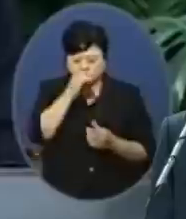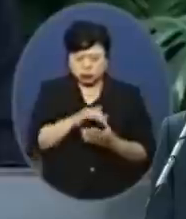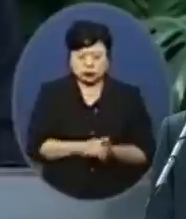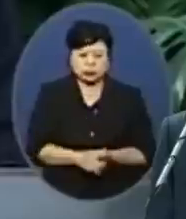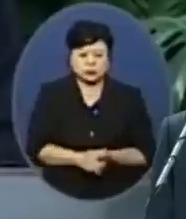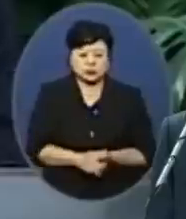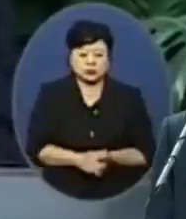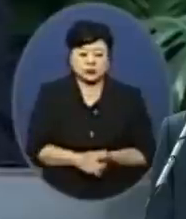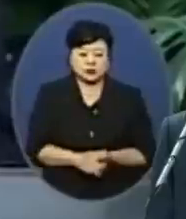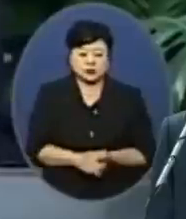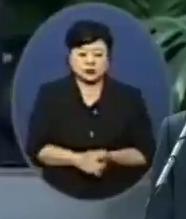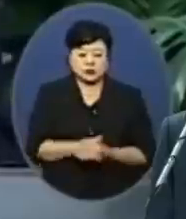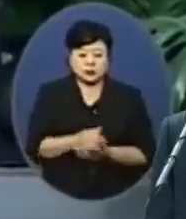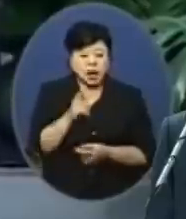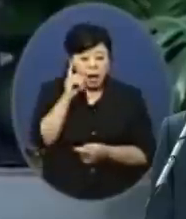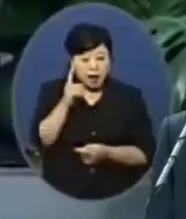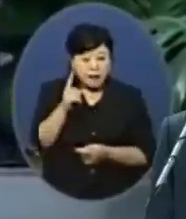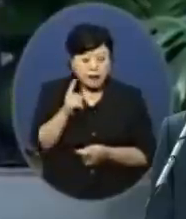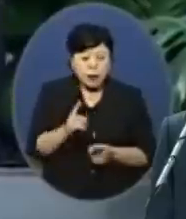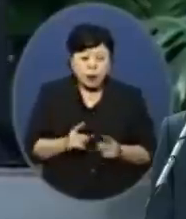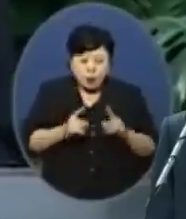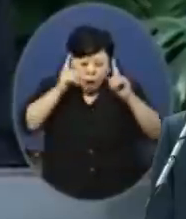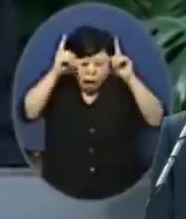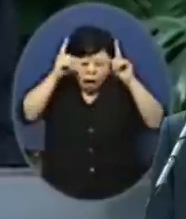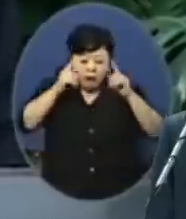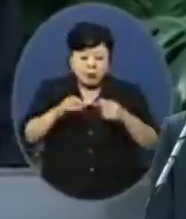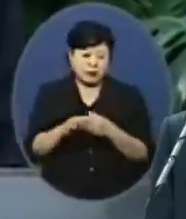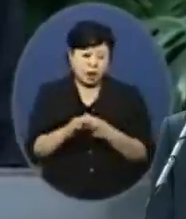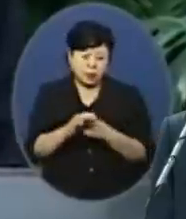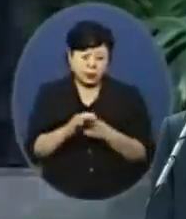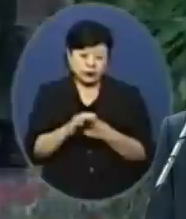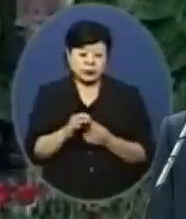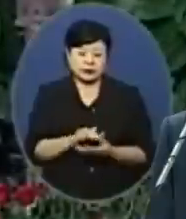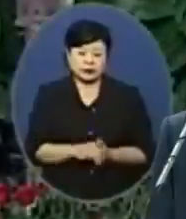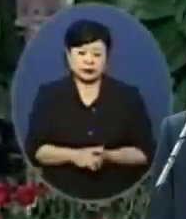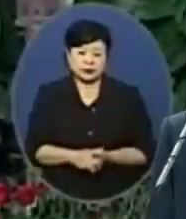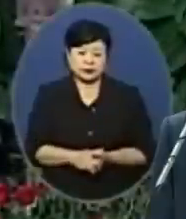것입니다. 한번 우리가 화를 내면